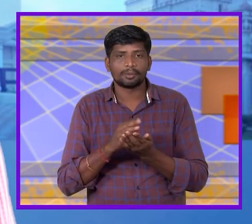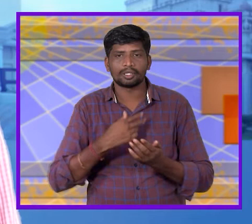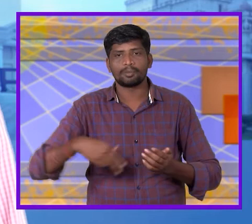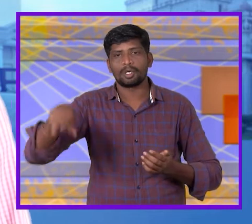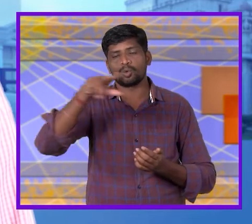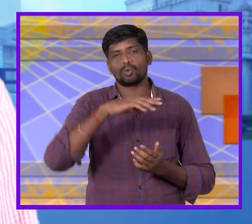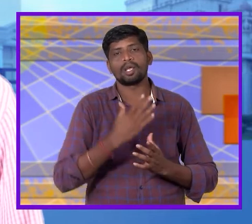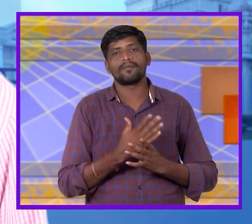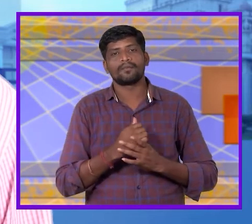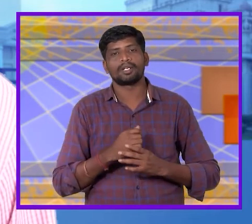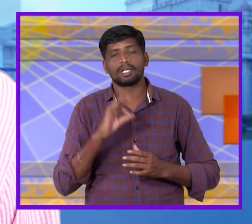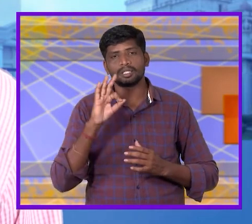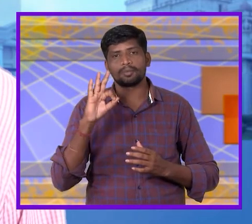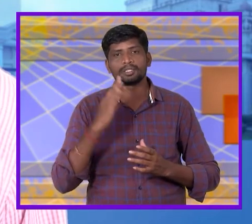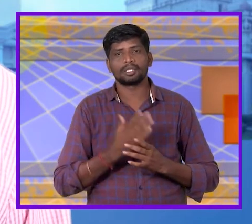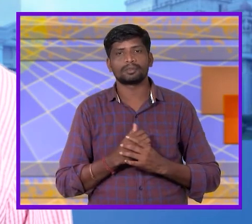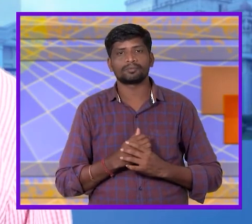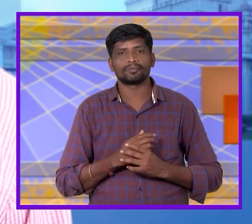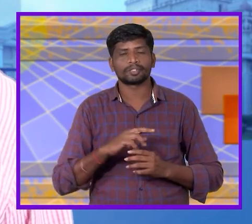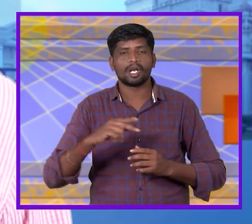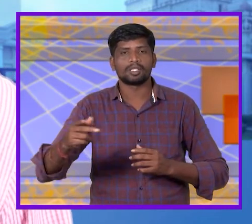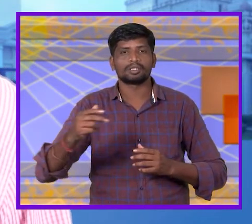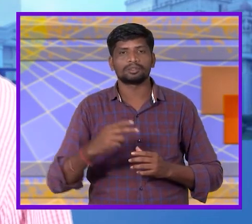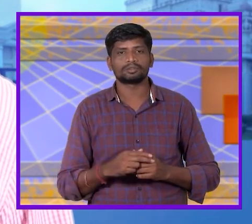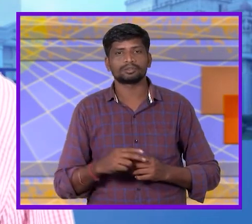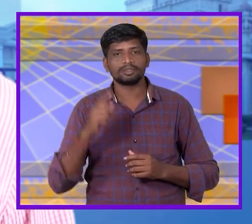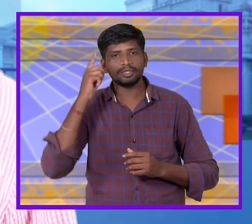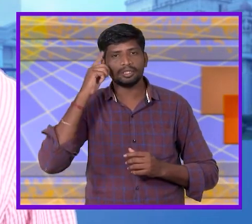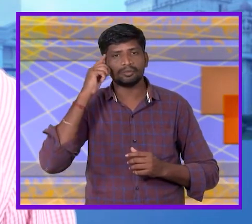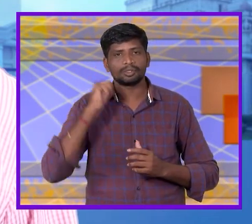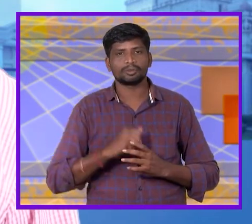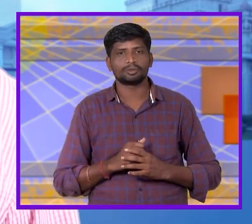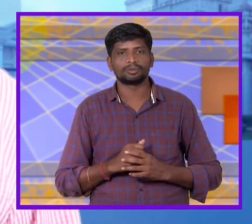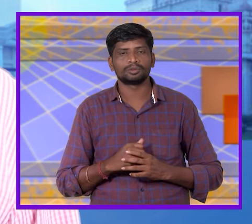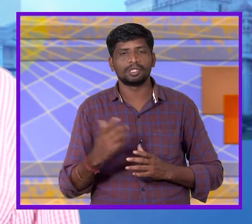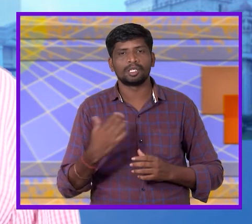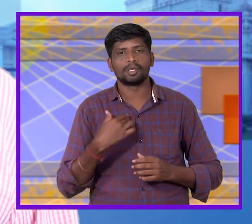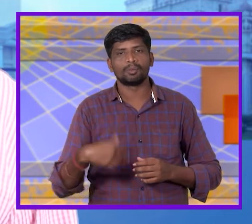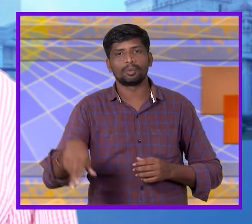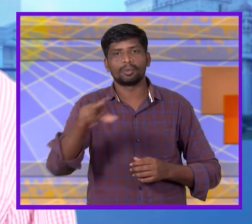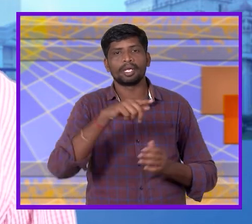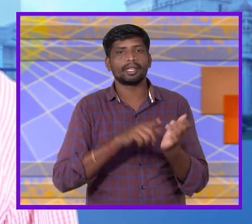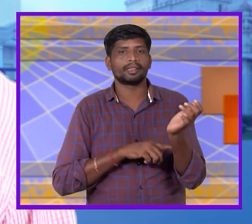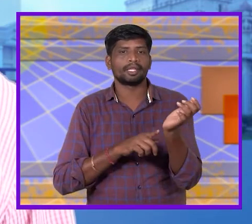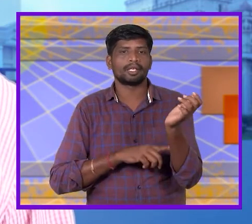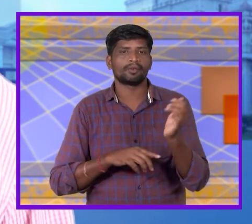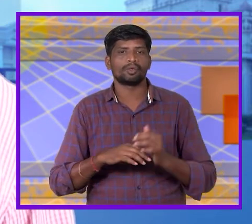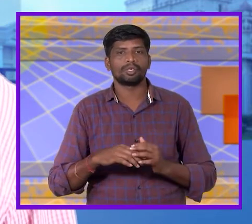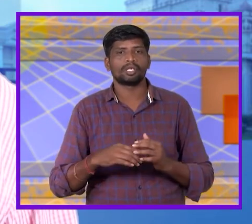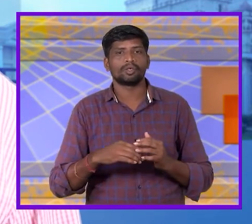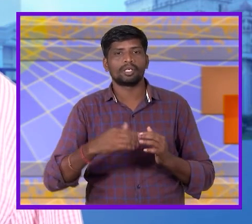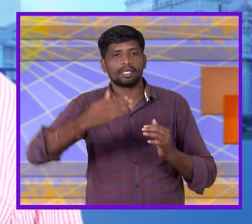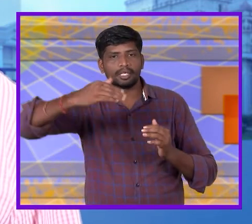கடமை. அதை நம்ம சிறப்பாக செய்யணும். அடுத்து நம்ம இன்னொரு விஷயத்தை நம்ம நினைவில் கொள்ளணும். நம்முடைய இந்தியாவினுடைய தென்பகுதியில்